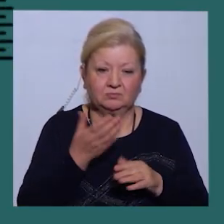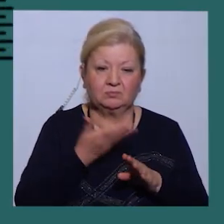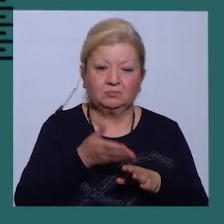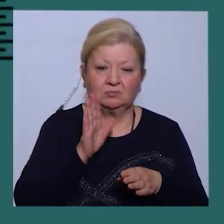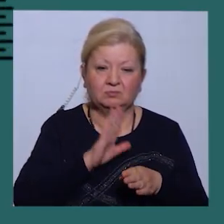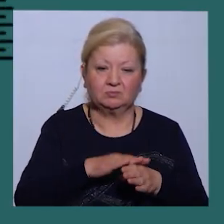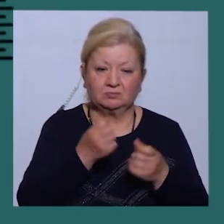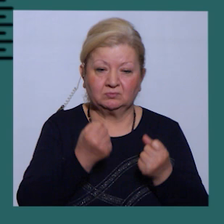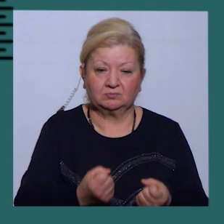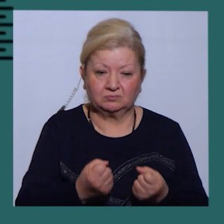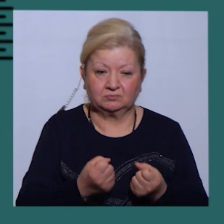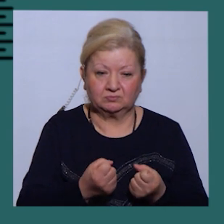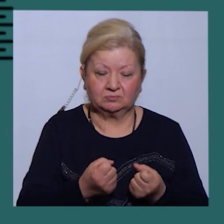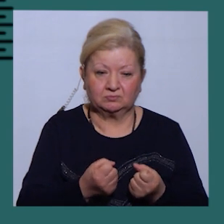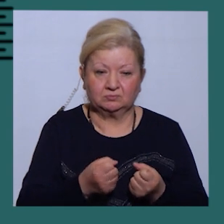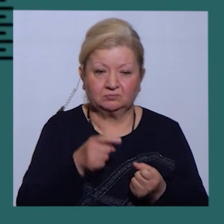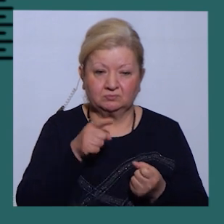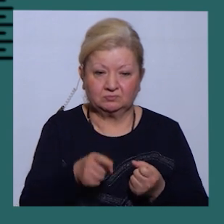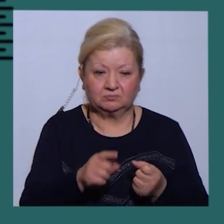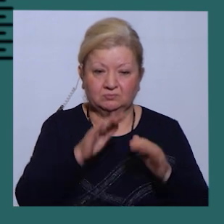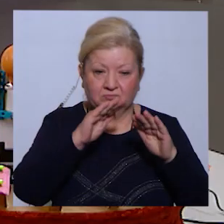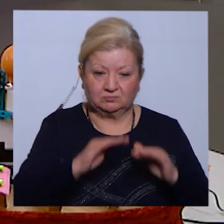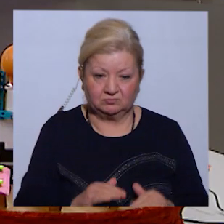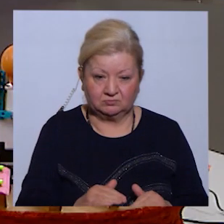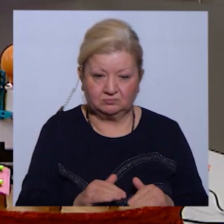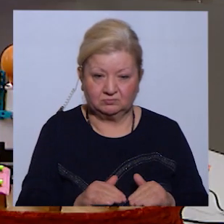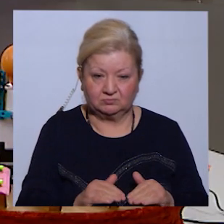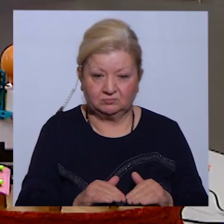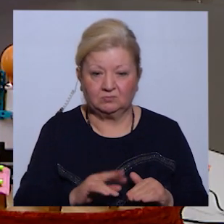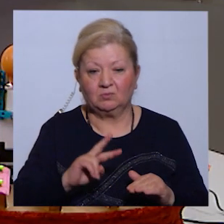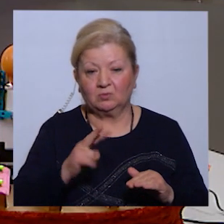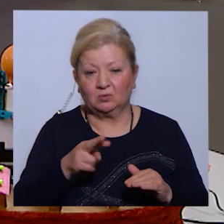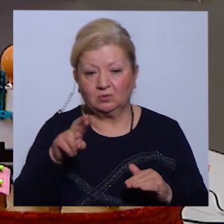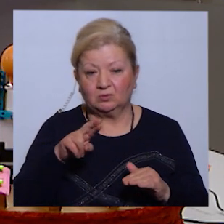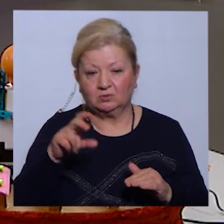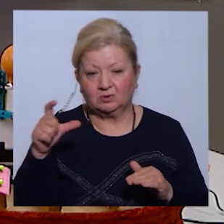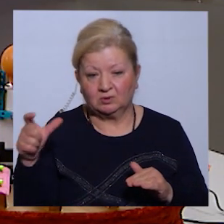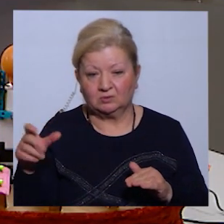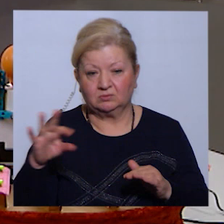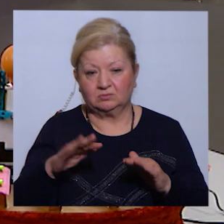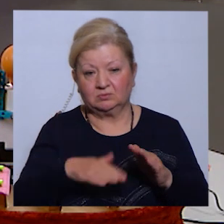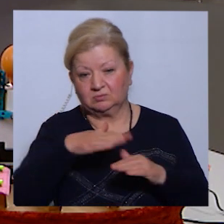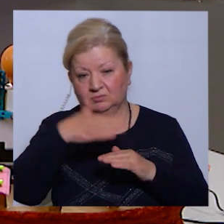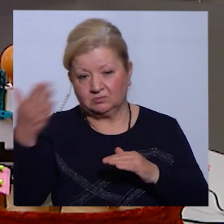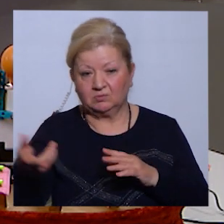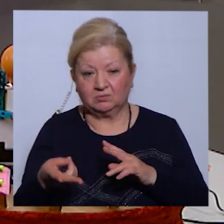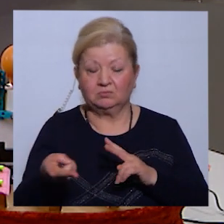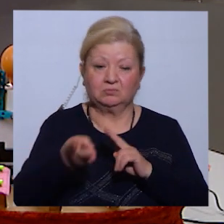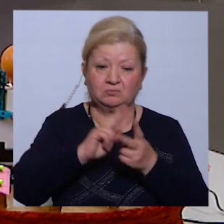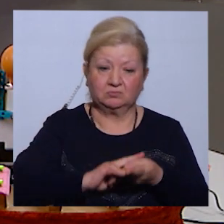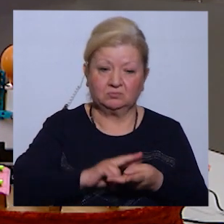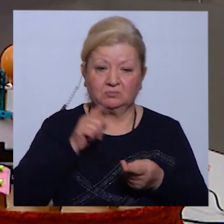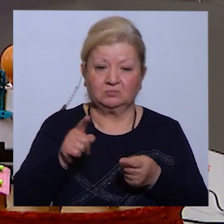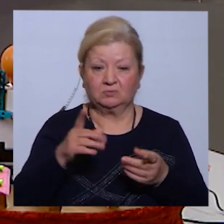სიმძიმის ძალით ეს ჩამოეშვა, მეორე დიელექტრიკი გავიდა და შეიცვალა. ეს ტევადობა გაიზარდა,